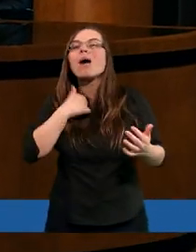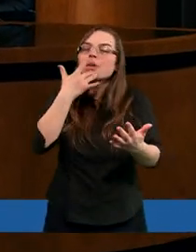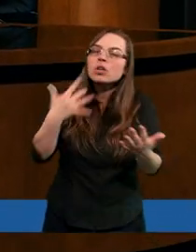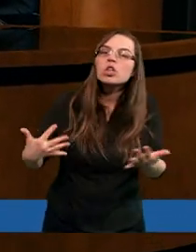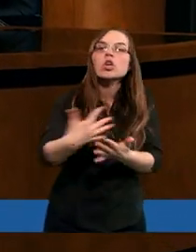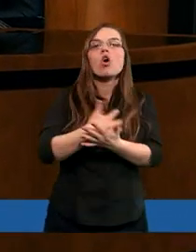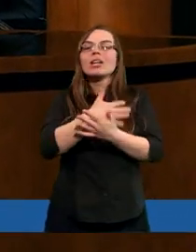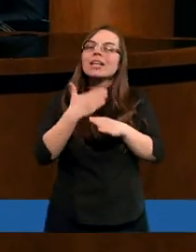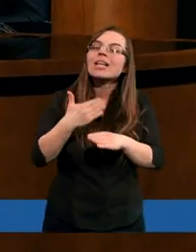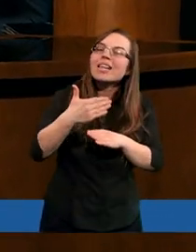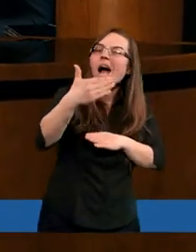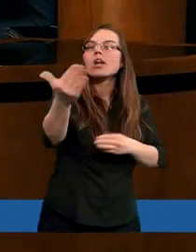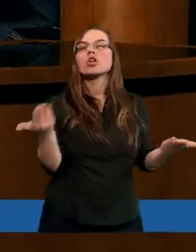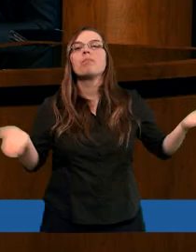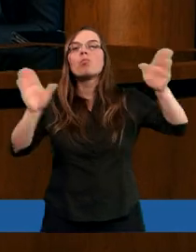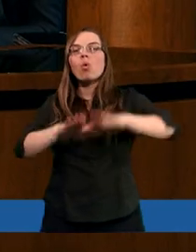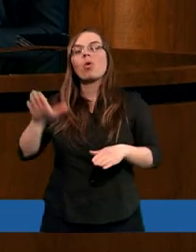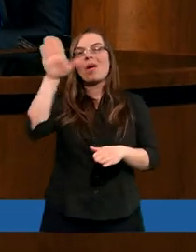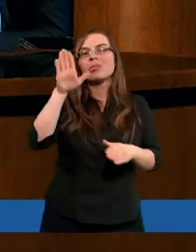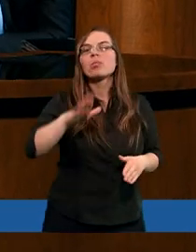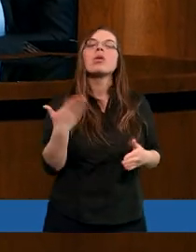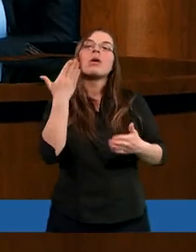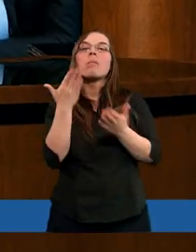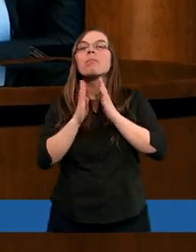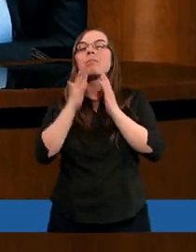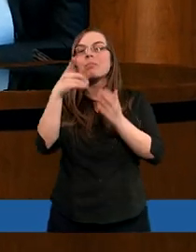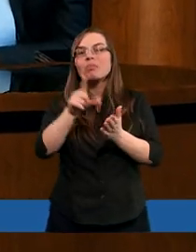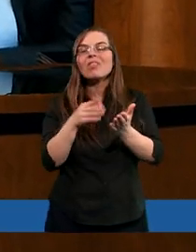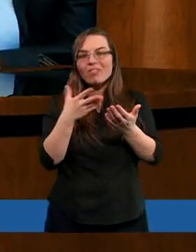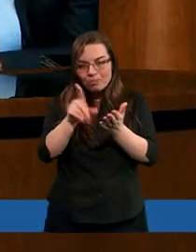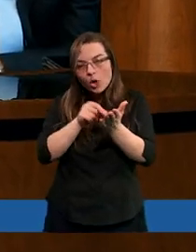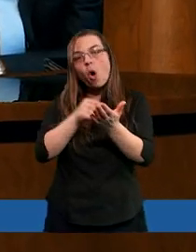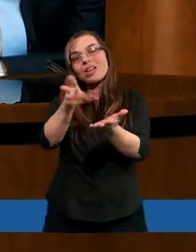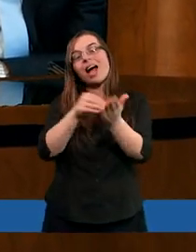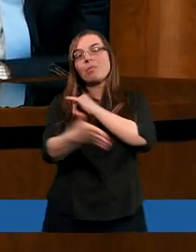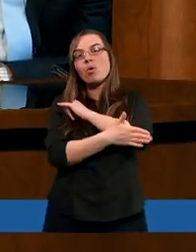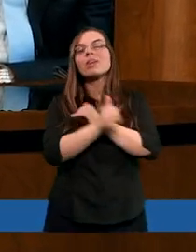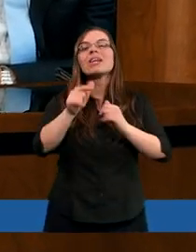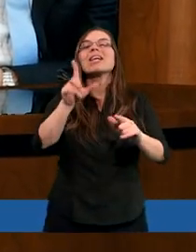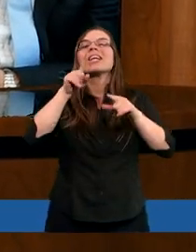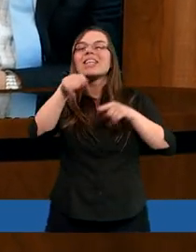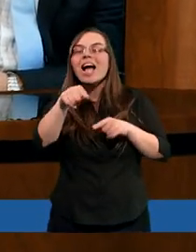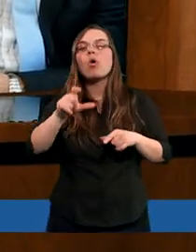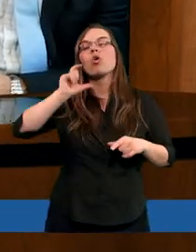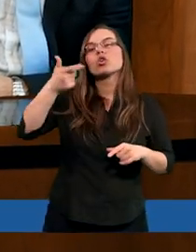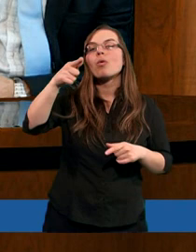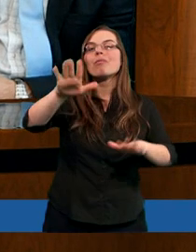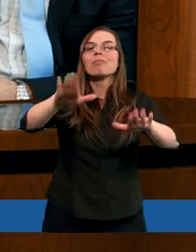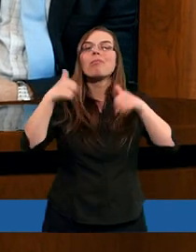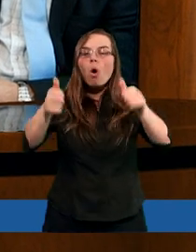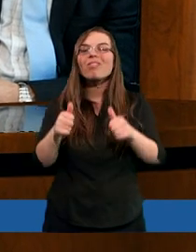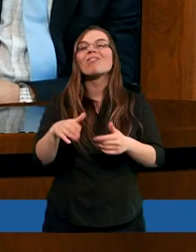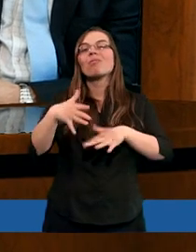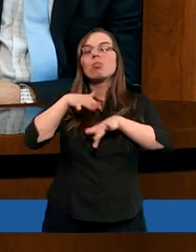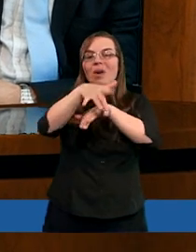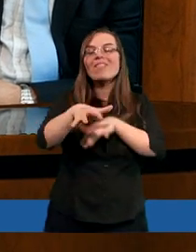korzystać z dalszych błogosławień, z przykładu Piotra, a przede wszystkim z tego, co on pod wpływem